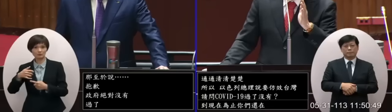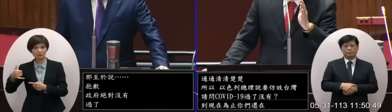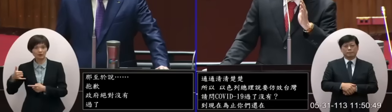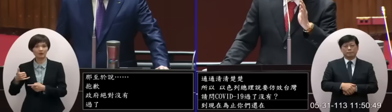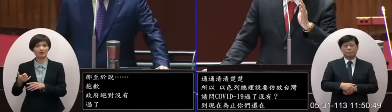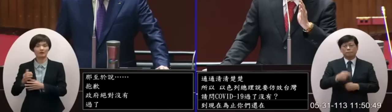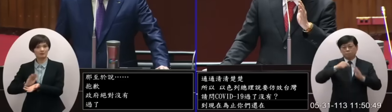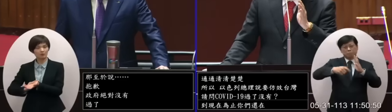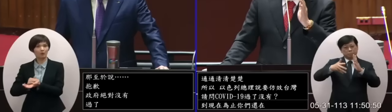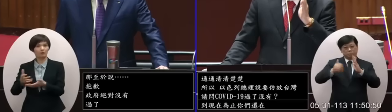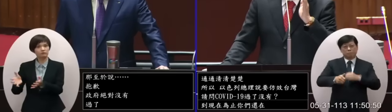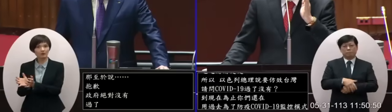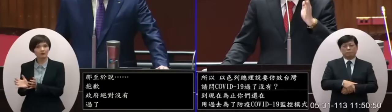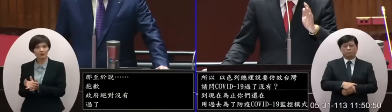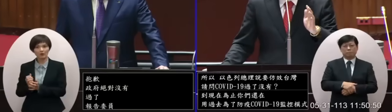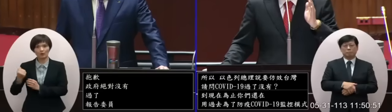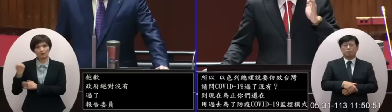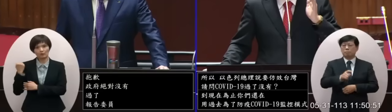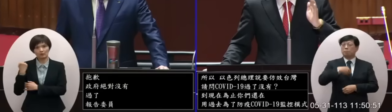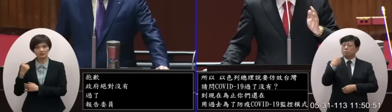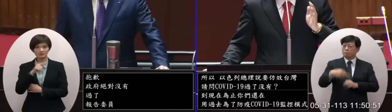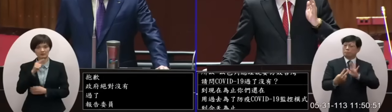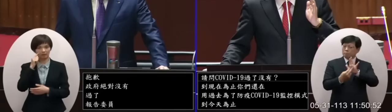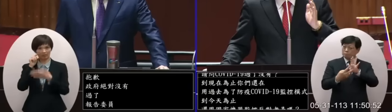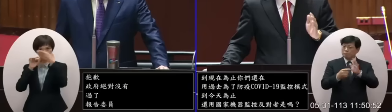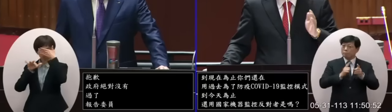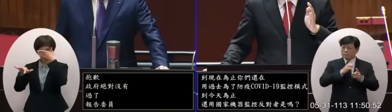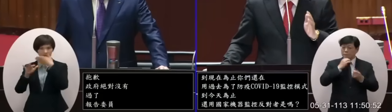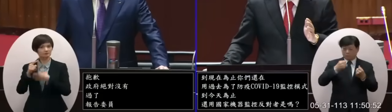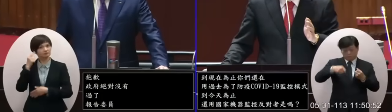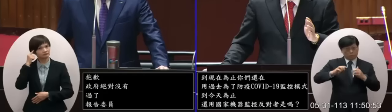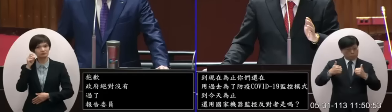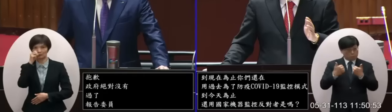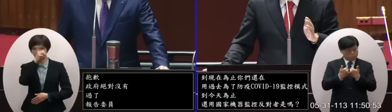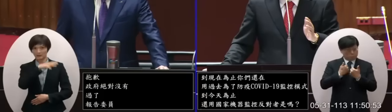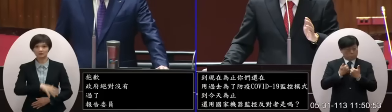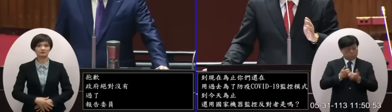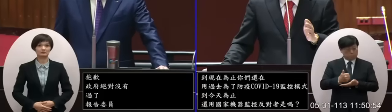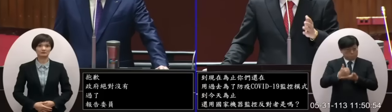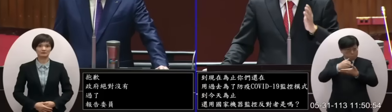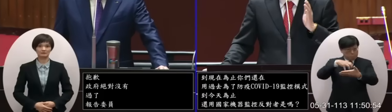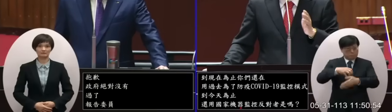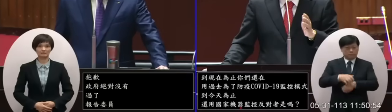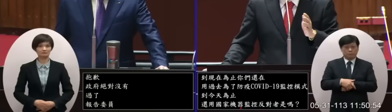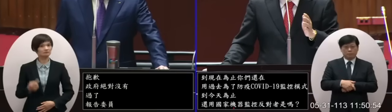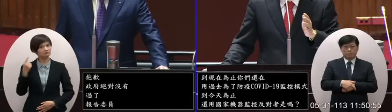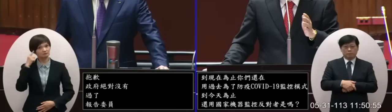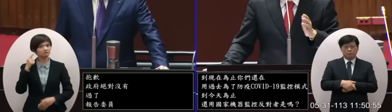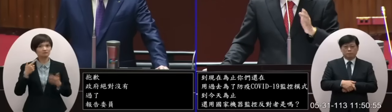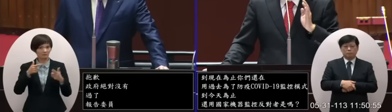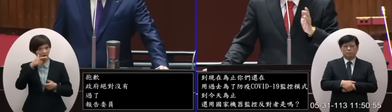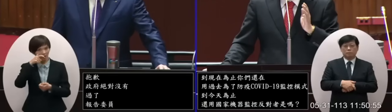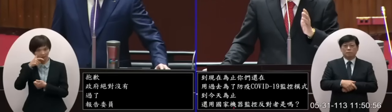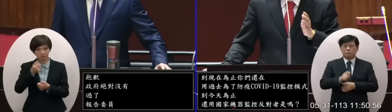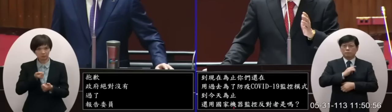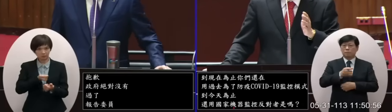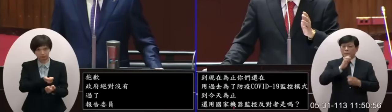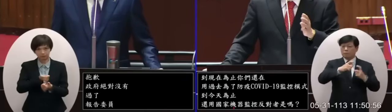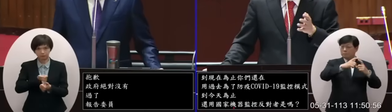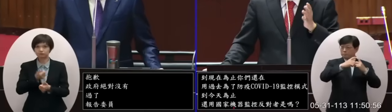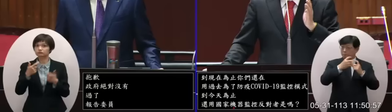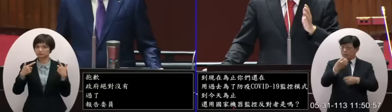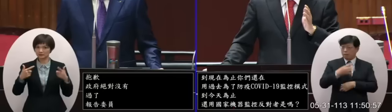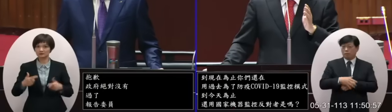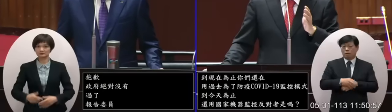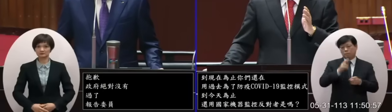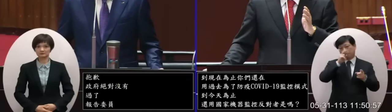力，我觉得对他们是相当的不好。 再一次在神圣的国会殿堂， 这绝对不是监控，那是一种 wrong answer，